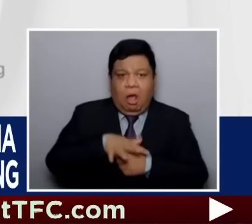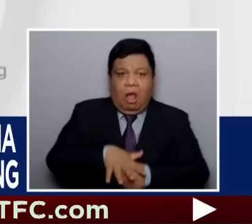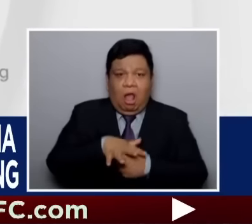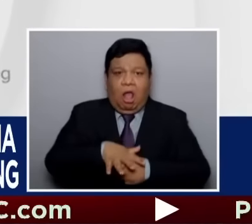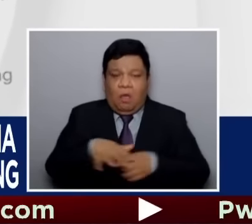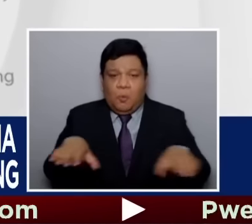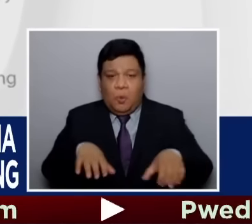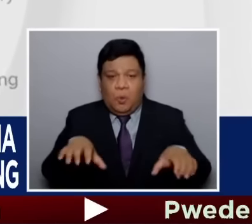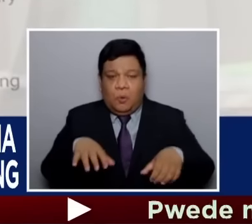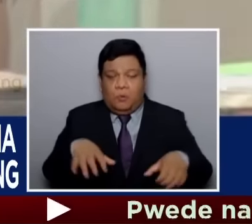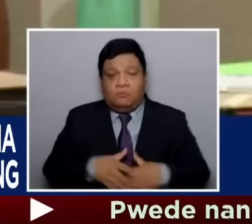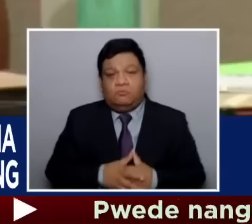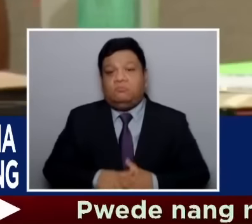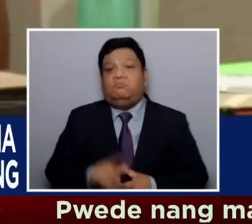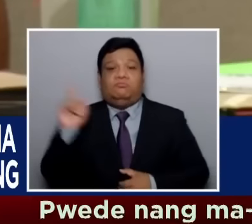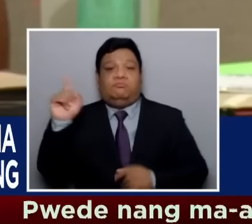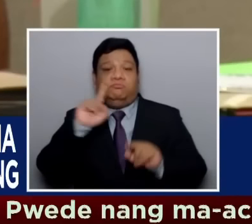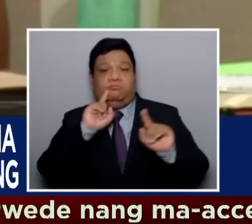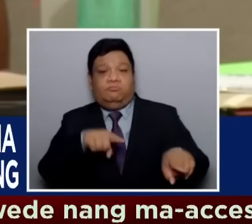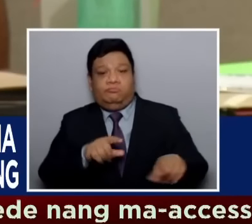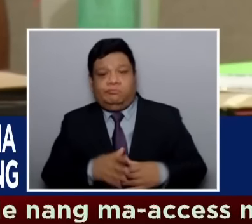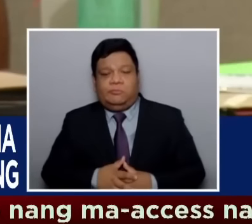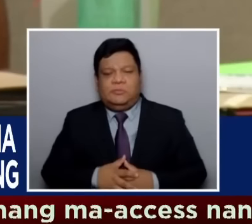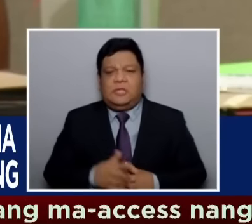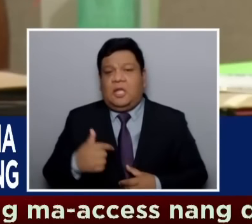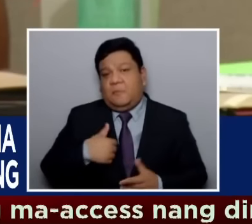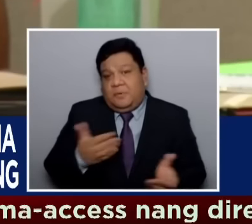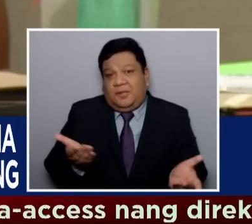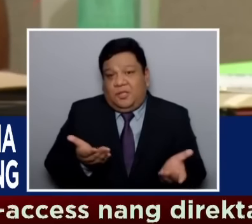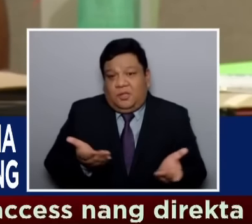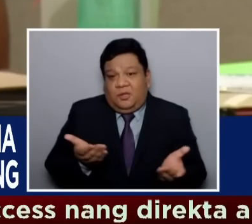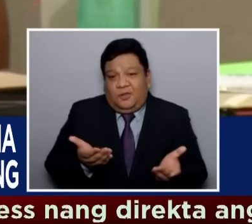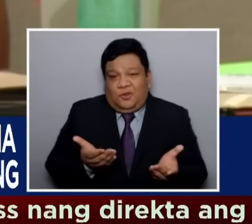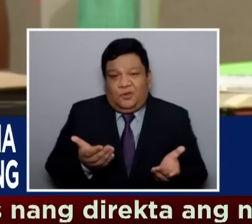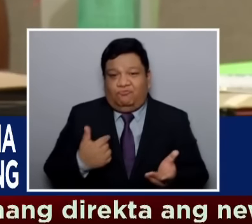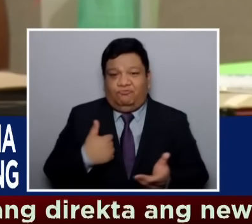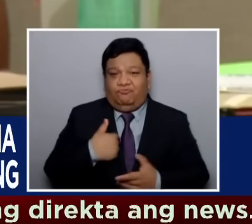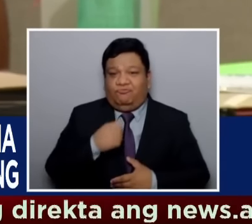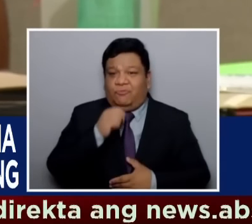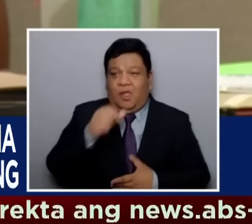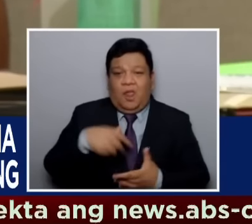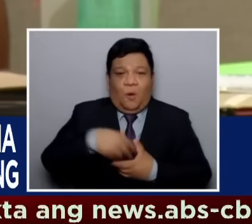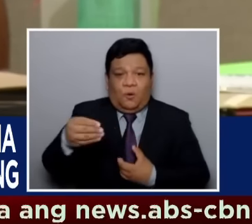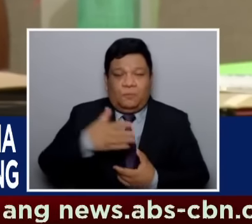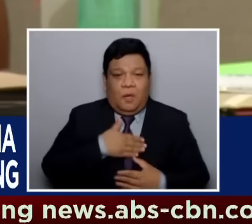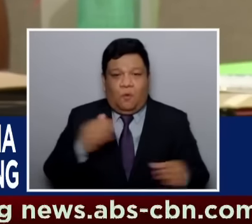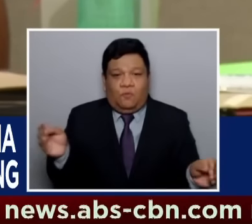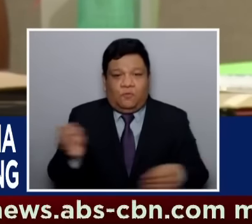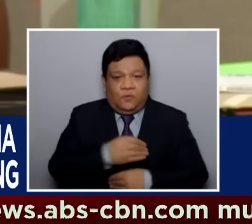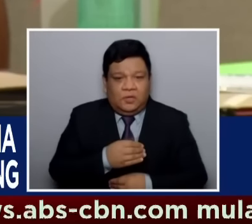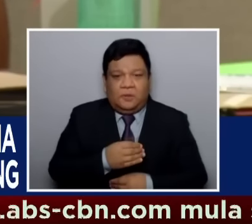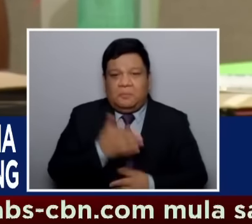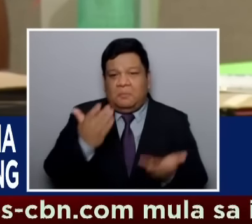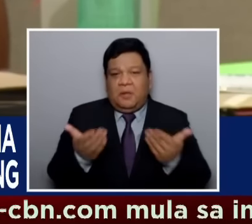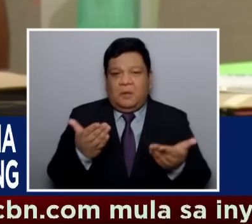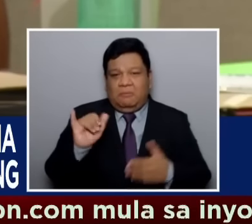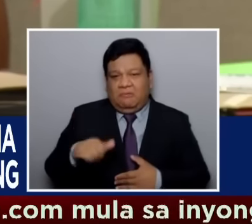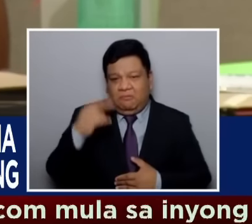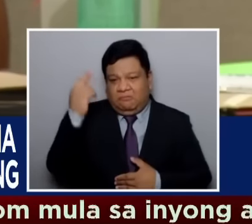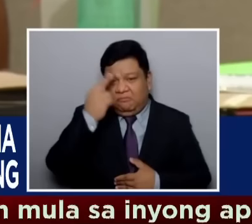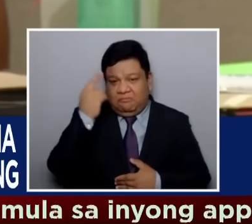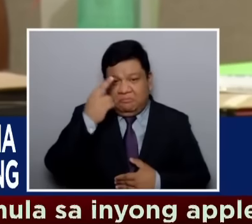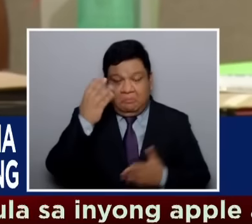kanyang trabaho sa Malacanang. I'm just here. I hardly go out of my office. Probably that's one,